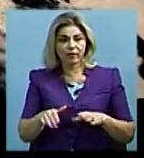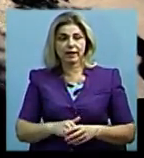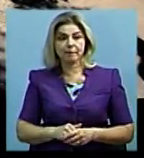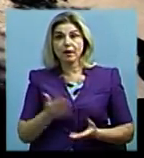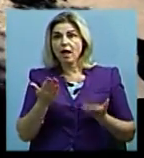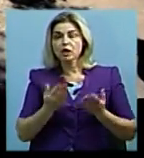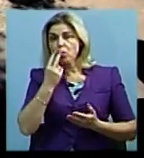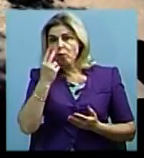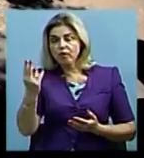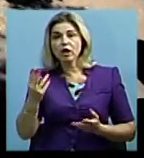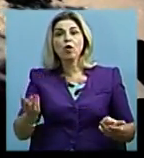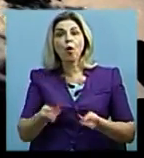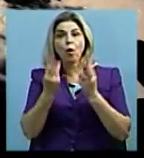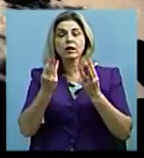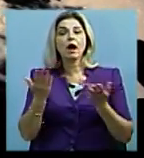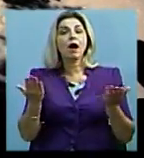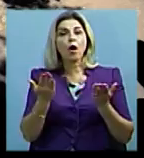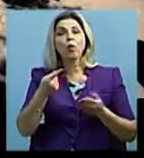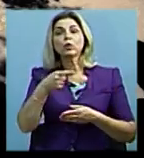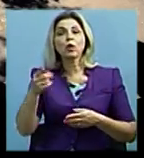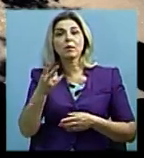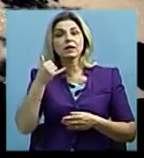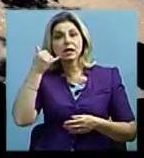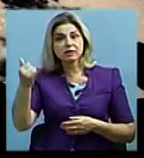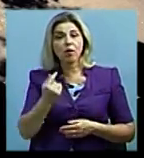побачите вогонь. На який номер необхідно телефонувати?